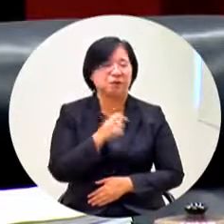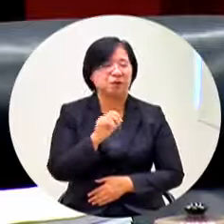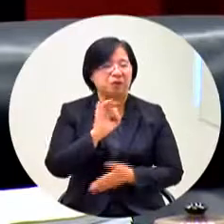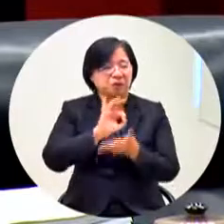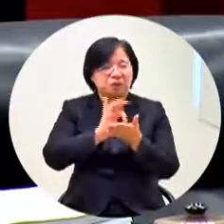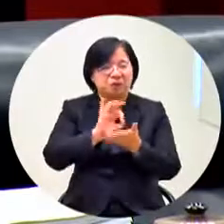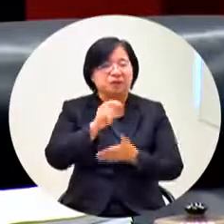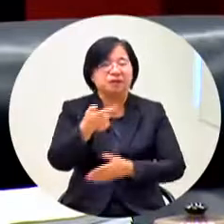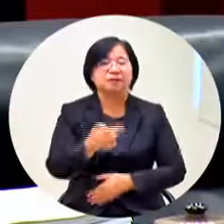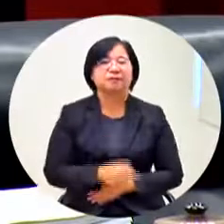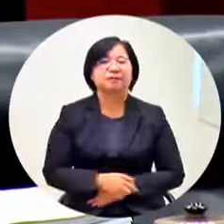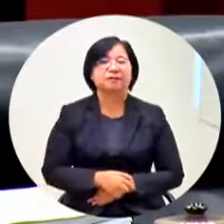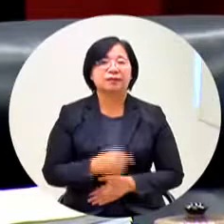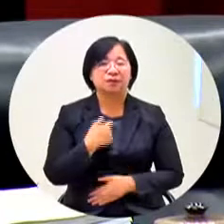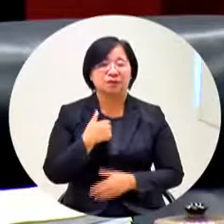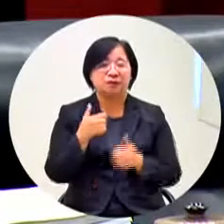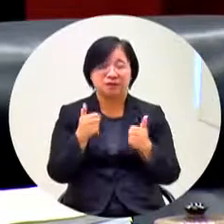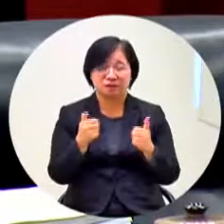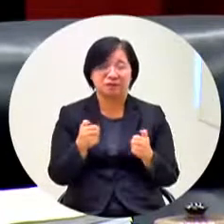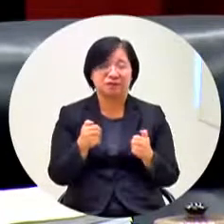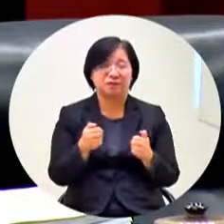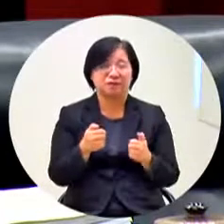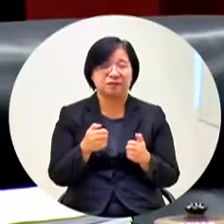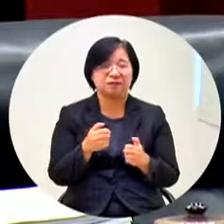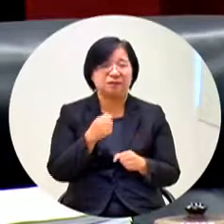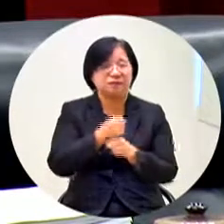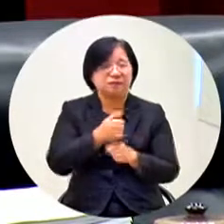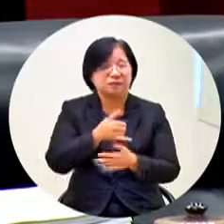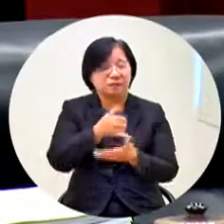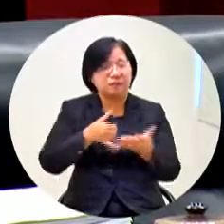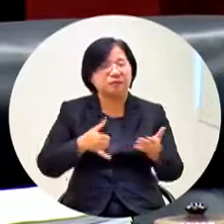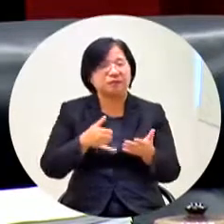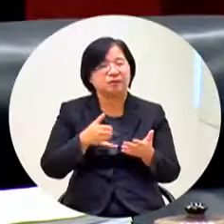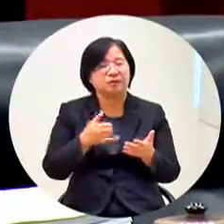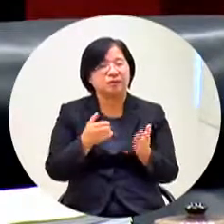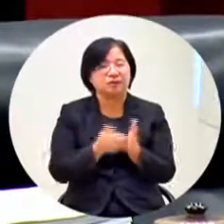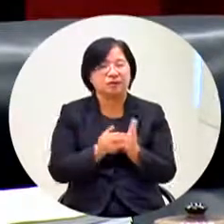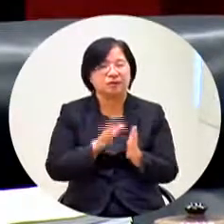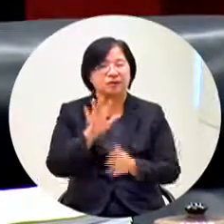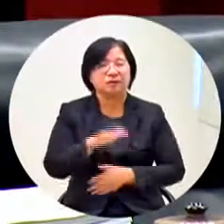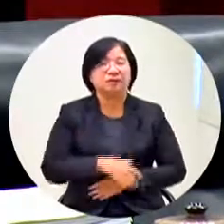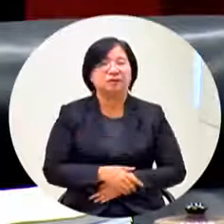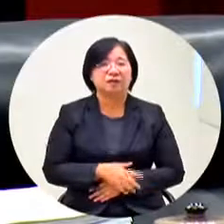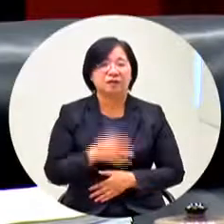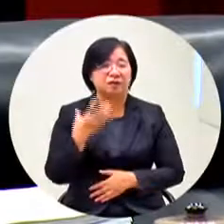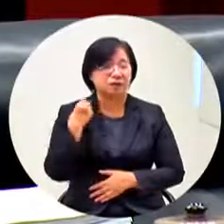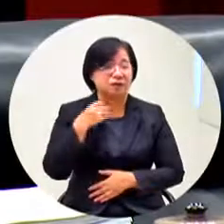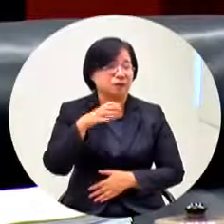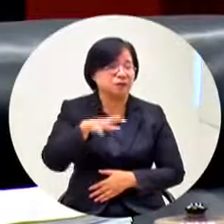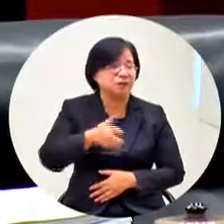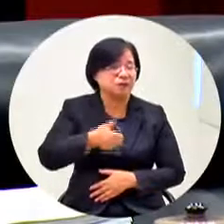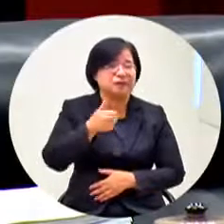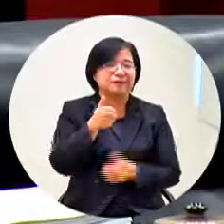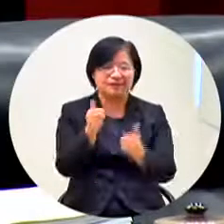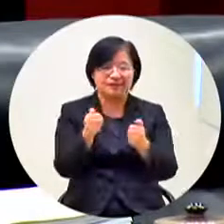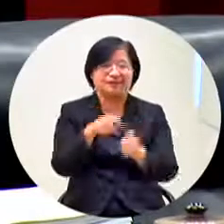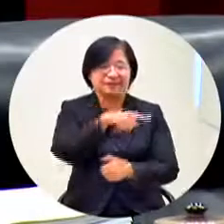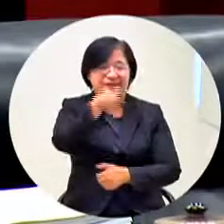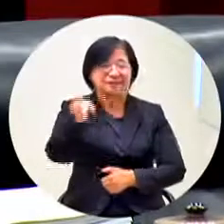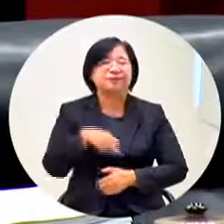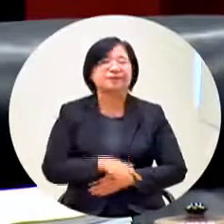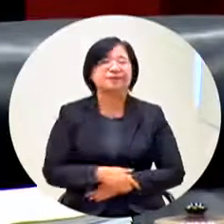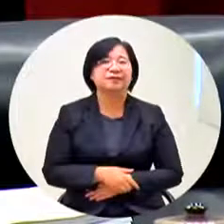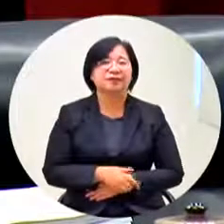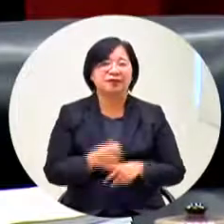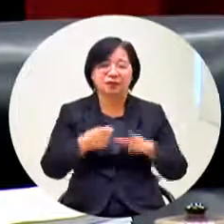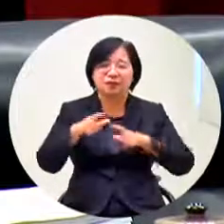非常谢谢哦，虽然他们现在都不在位了，但是我还要谢谢我们林处长还在，然后要特别谢谢你们，真的这个公园已